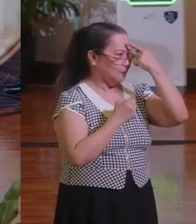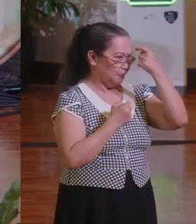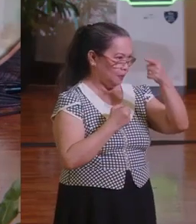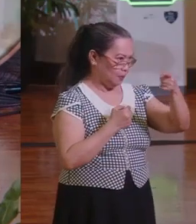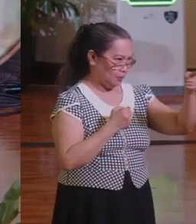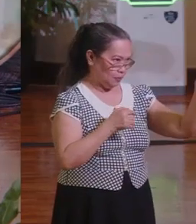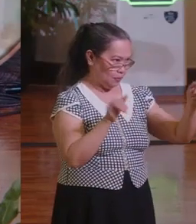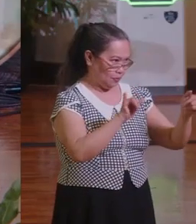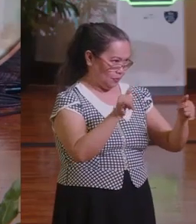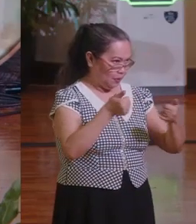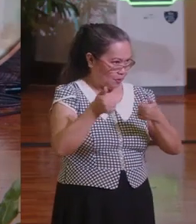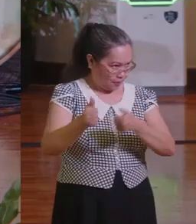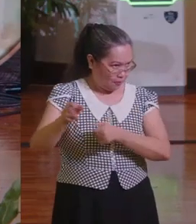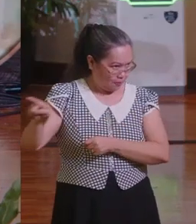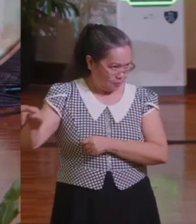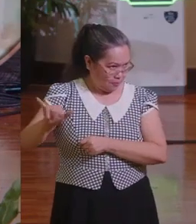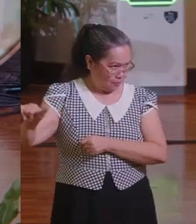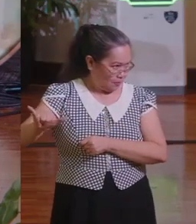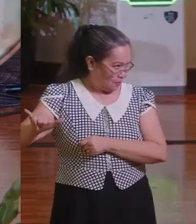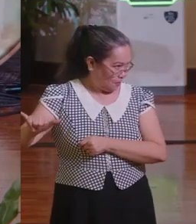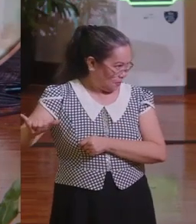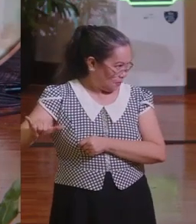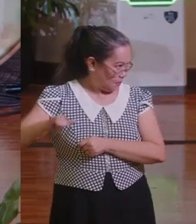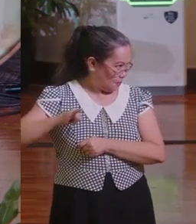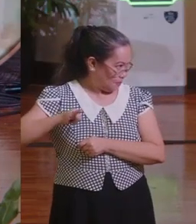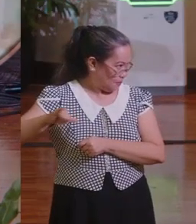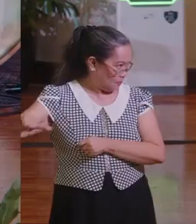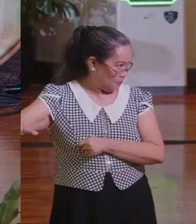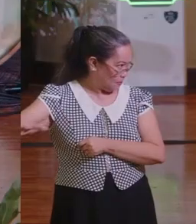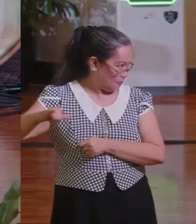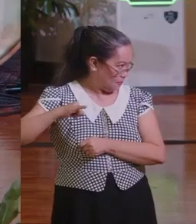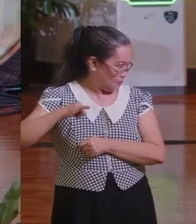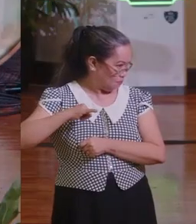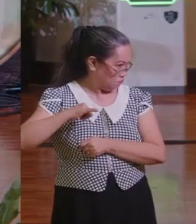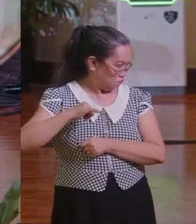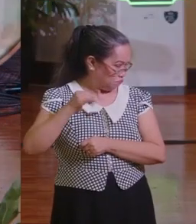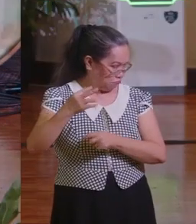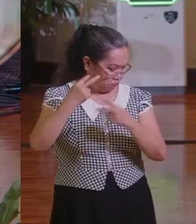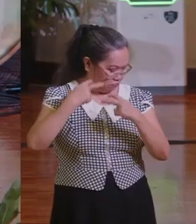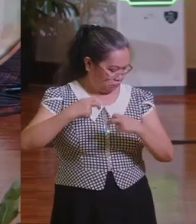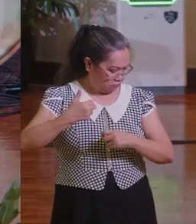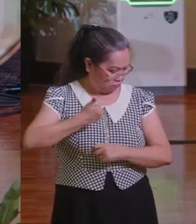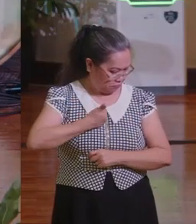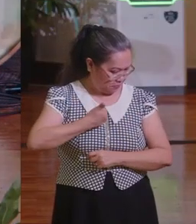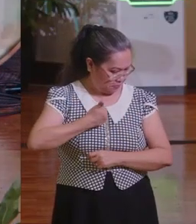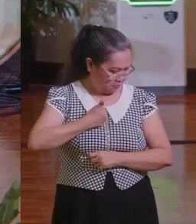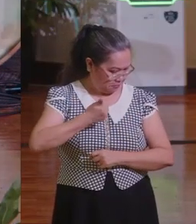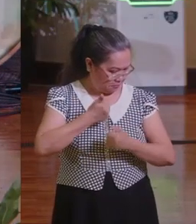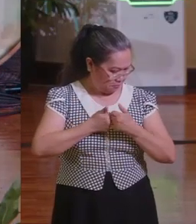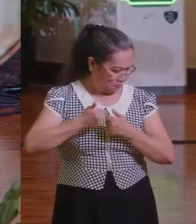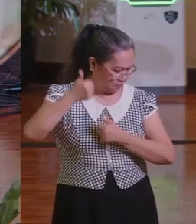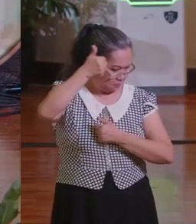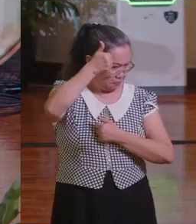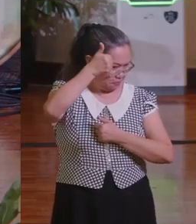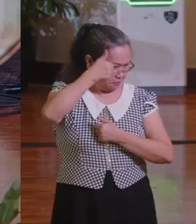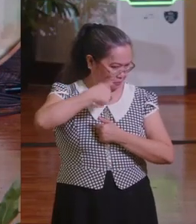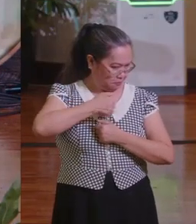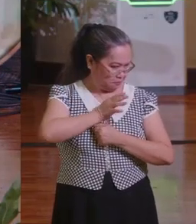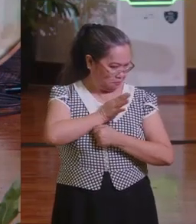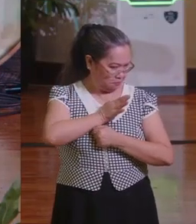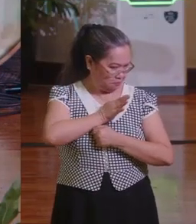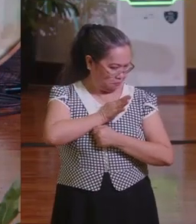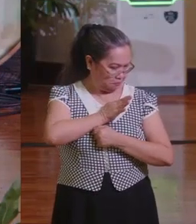hindi tayo nagiging boastful. Na nakikita natin ang sarili na superior, mas mataas, mas